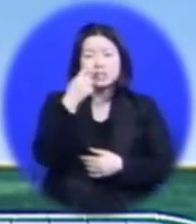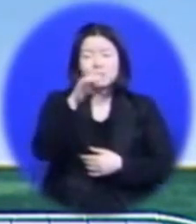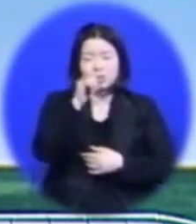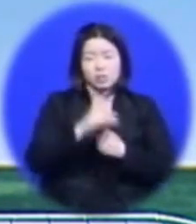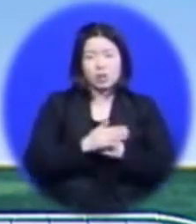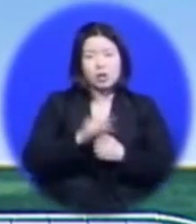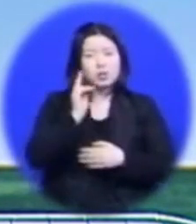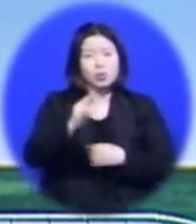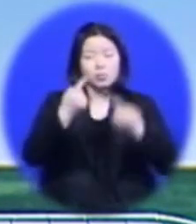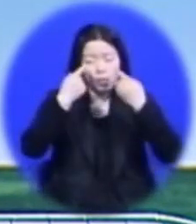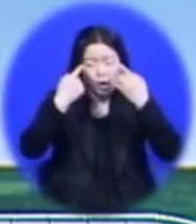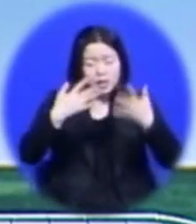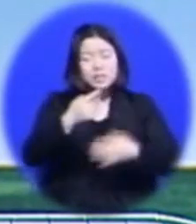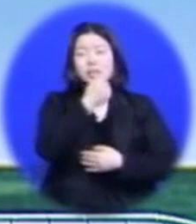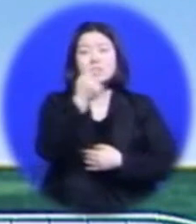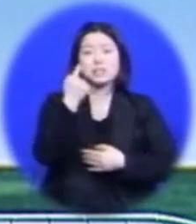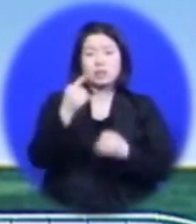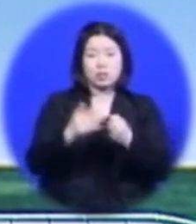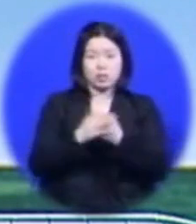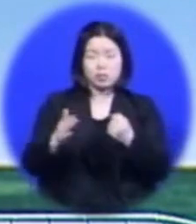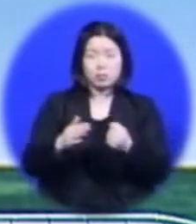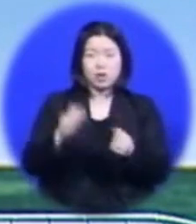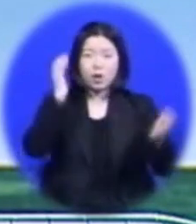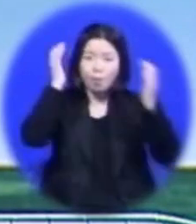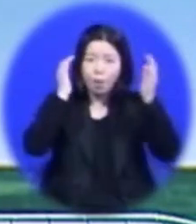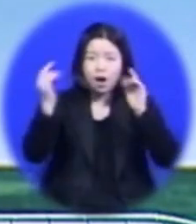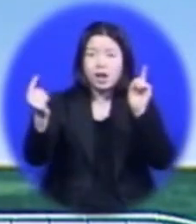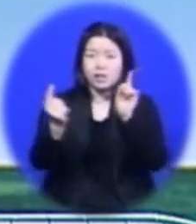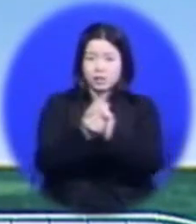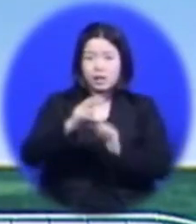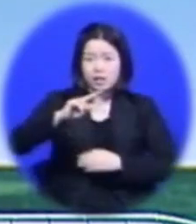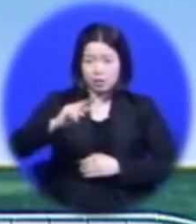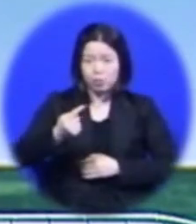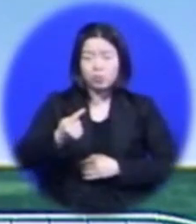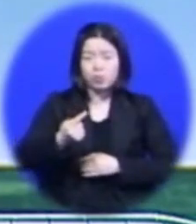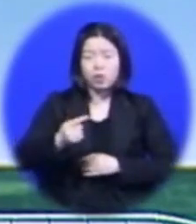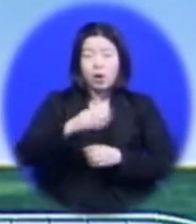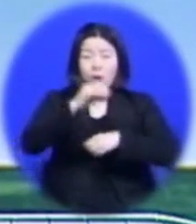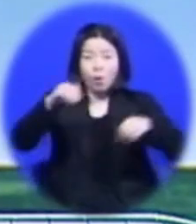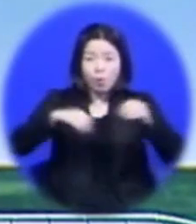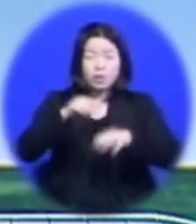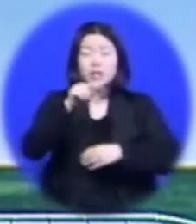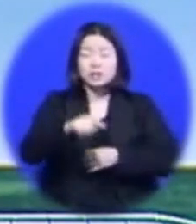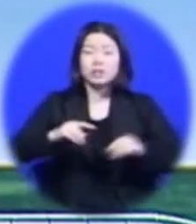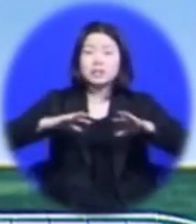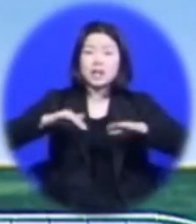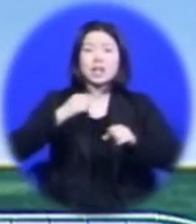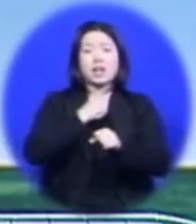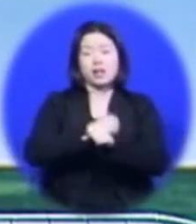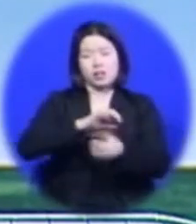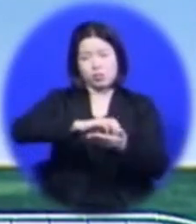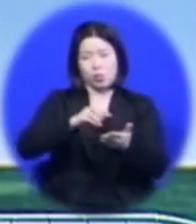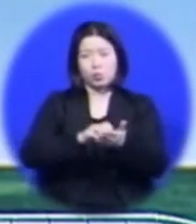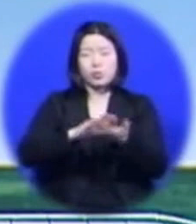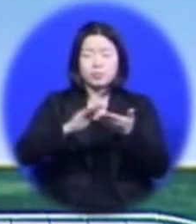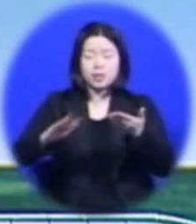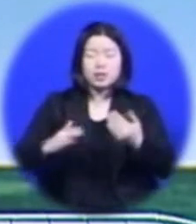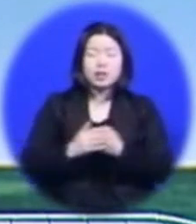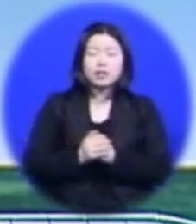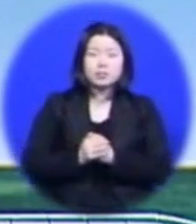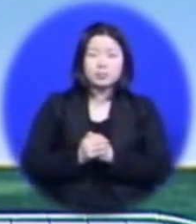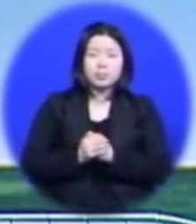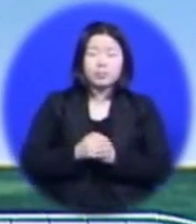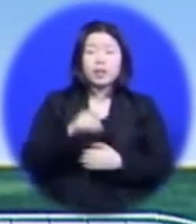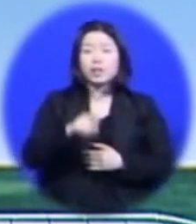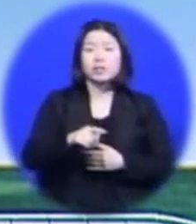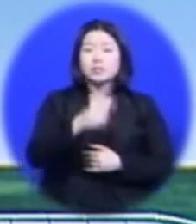너무 확실한 증거니까, 환난을 당해도 오히려 그걸 자랑할 정도라니까.